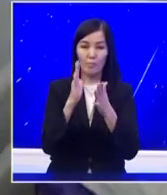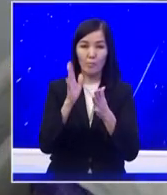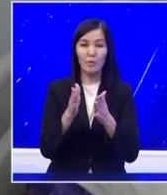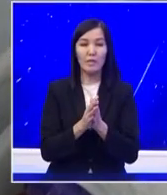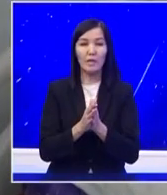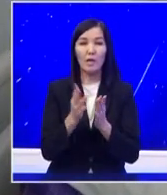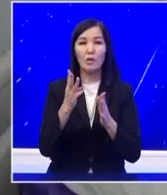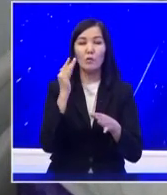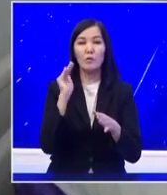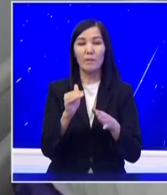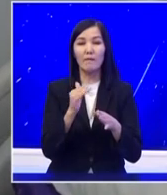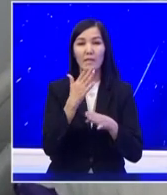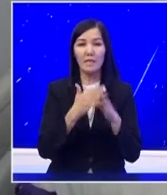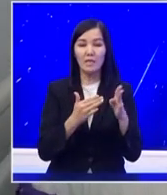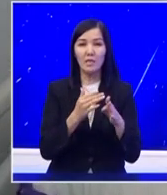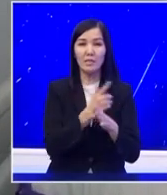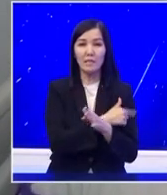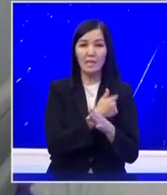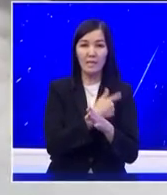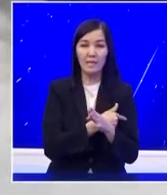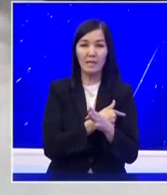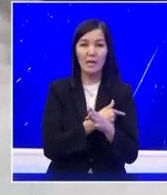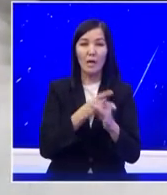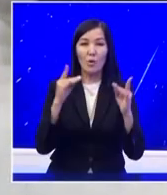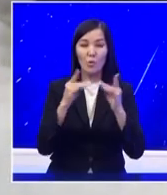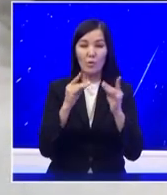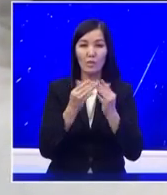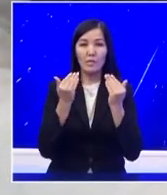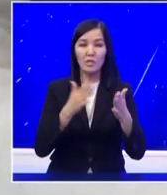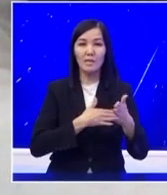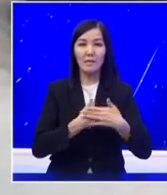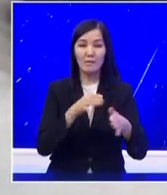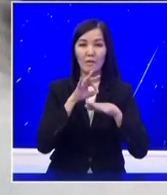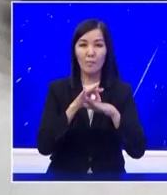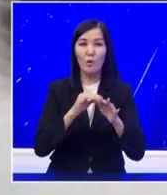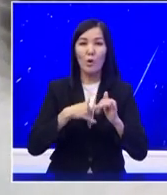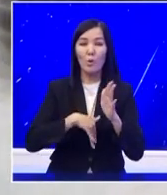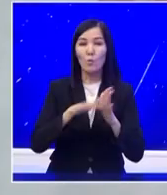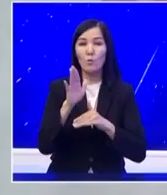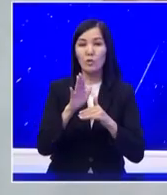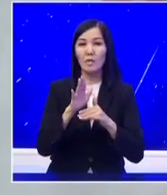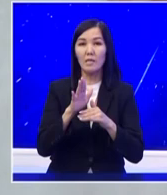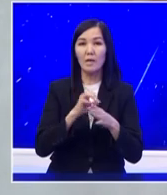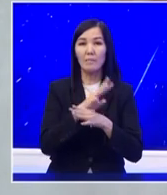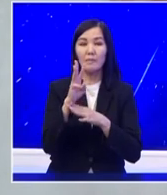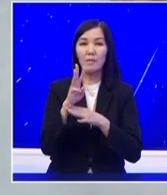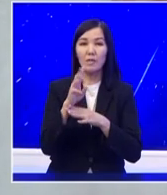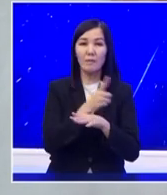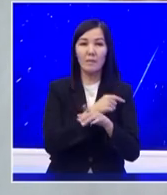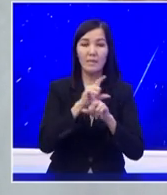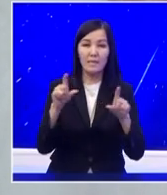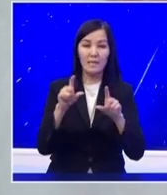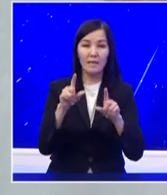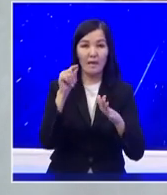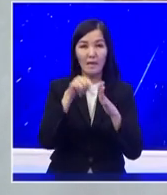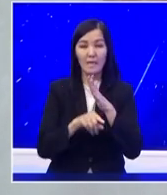порядка 3500 стационарных и провизорных коек. Ведется активная работа по улучшению и обеспечению оснащения в медицинских